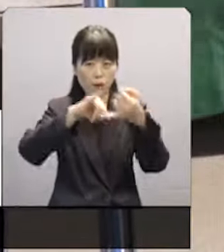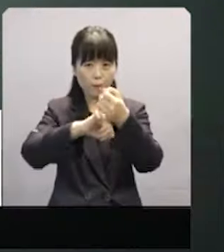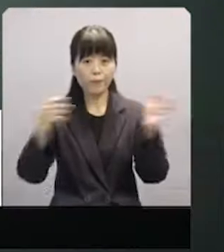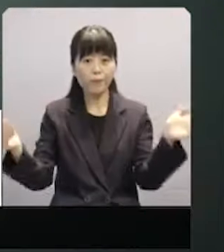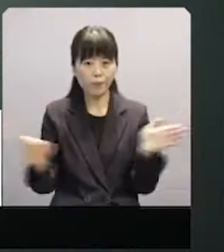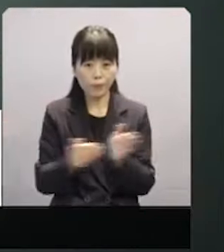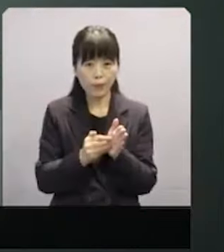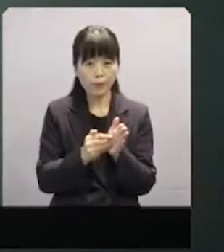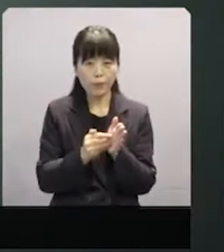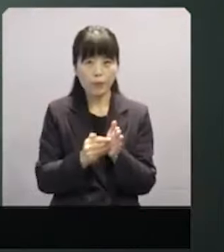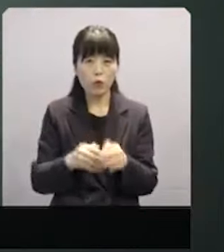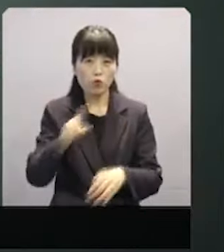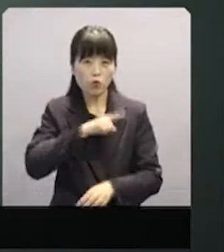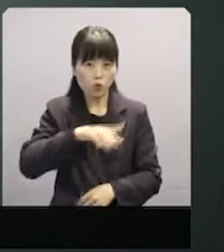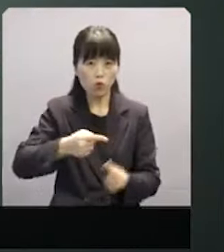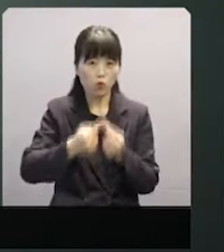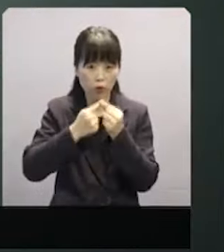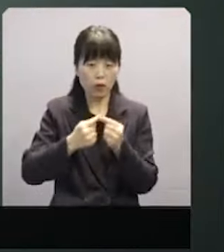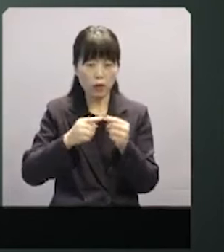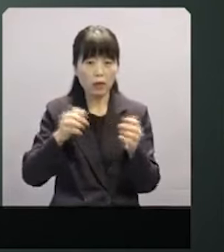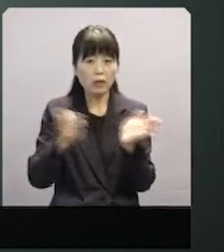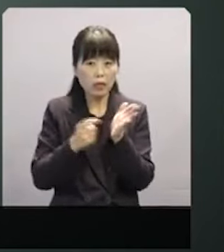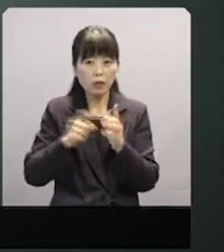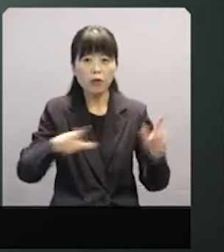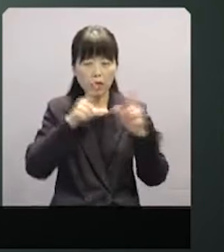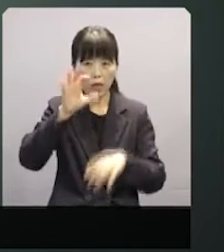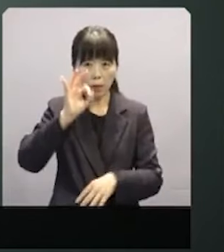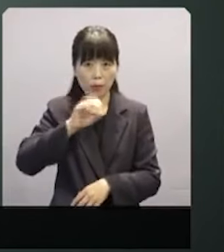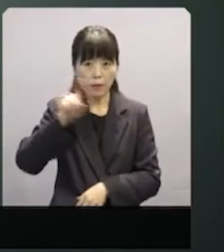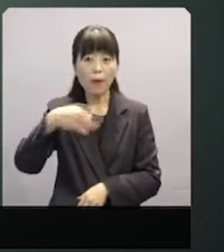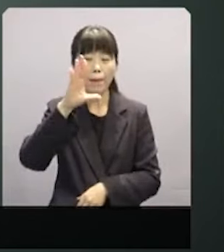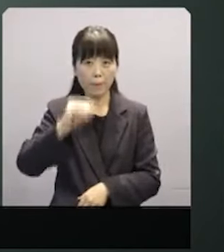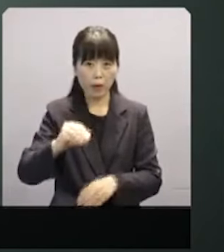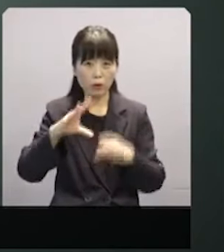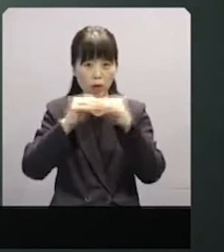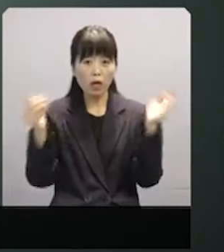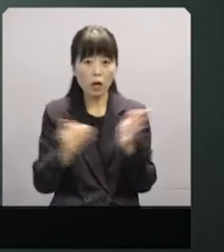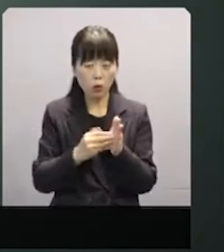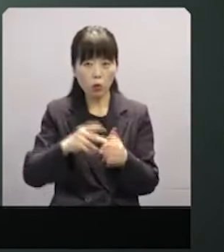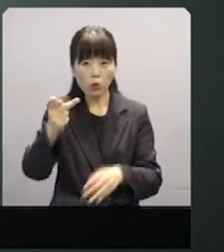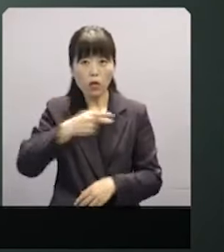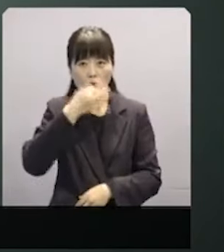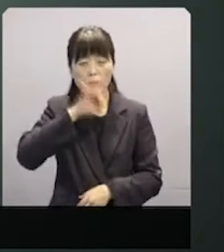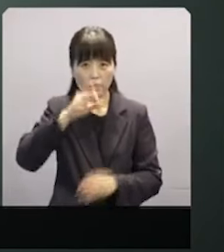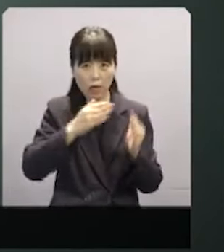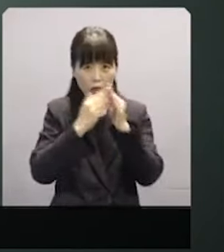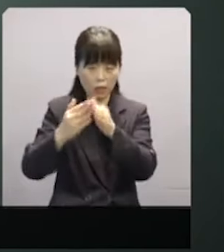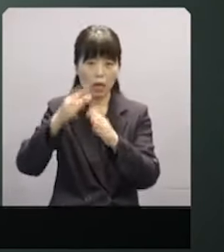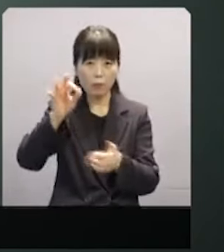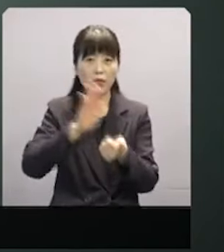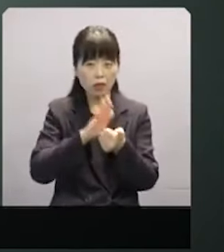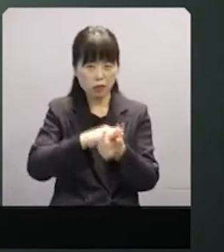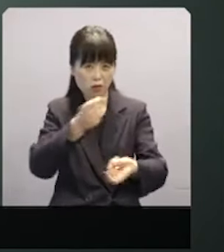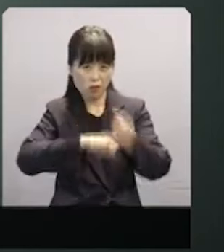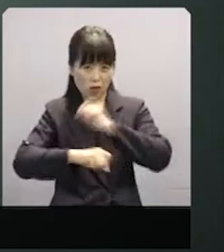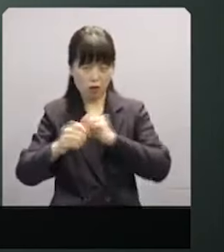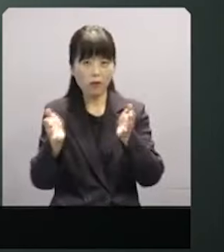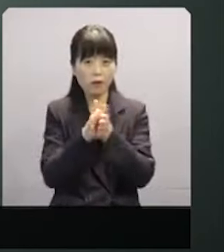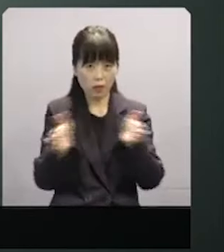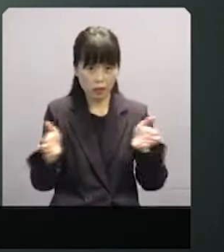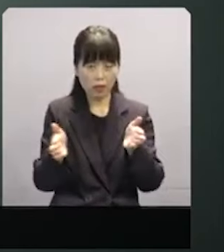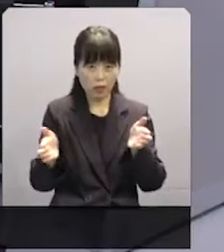약속했습니다. 우선적으로 긴급 생계비 100만 원으로 숨통을 트고 대출 이자와 이사비 지원에 적극